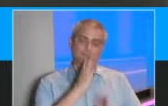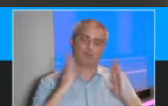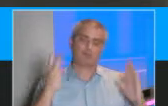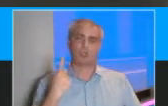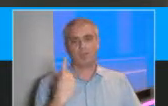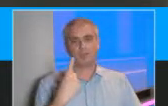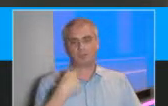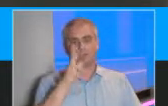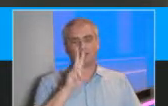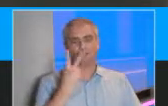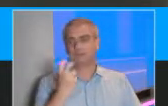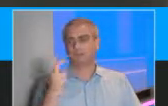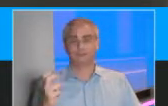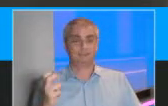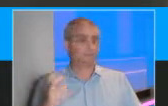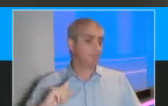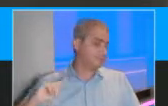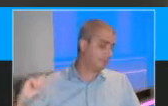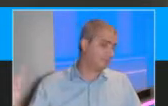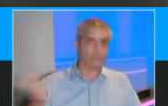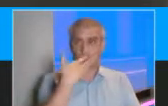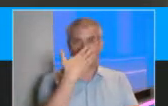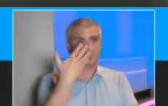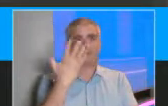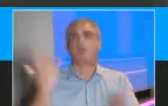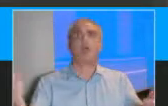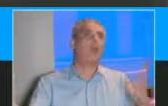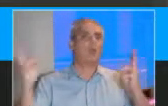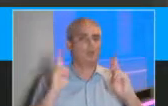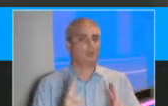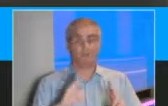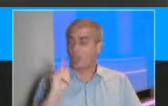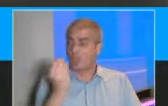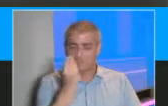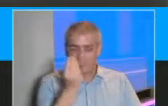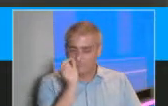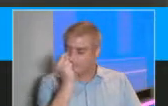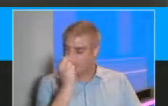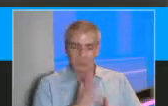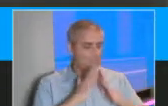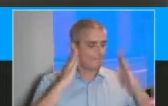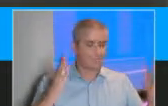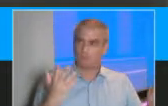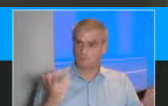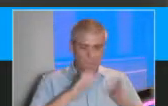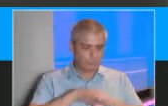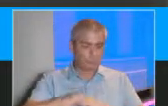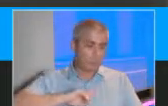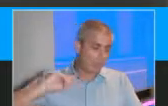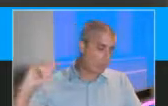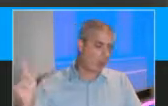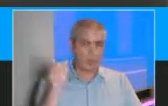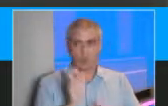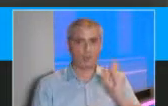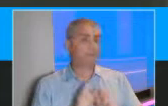חד-שנתי לשנת 2020. כל המדינה עוצרת מלכת. כל דבר מקטן ועד גדול, זה משפיע על כל